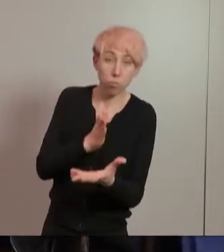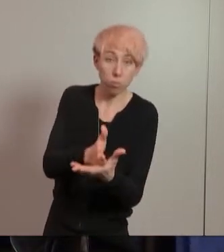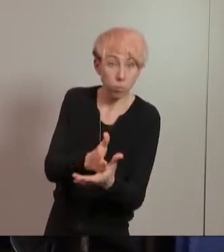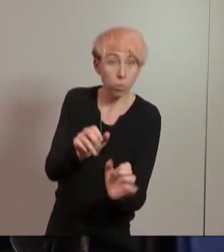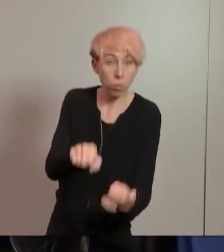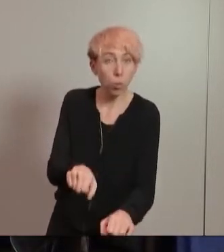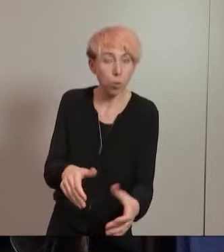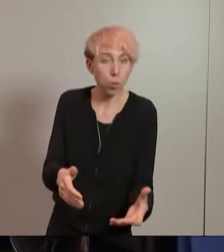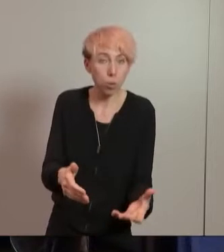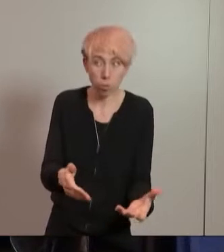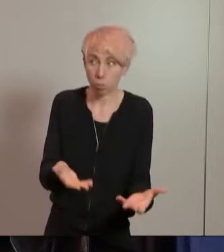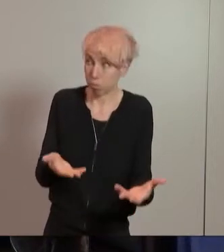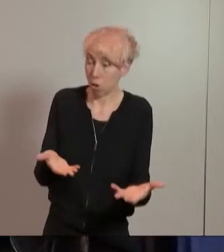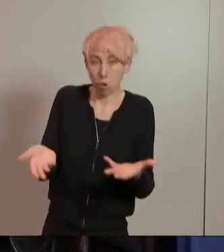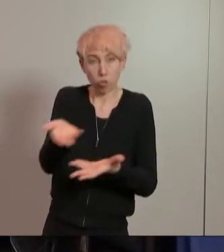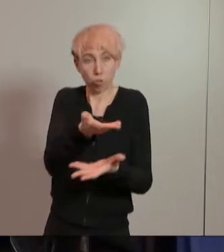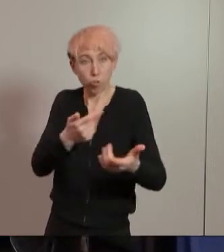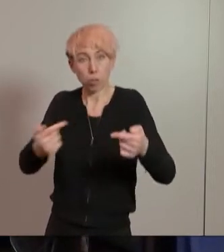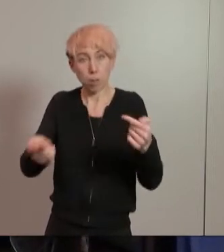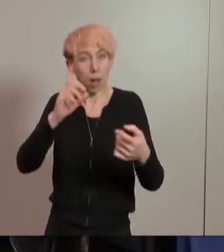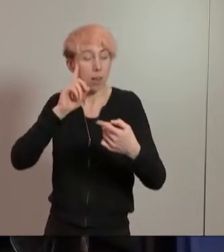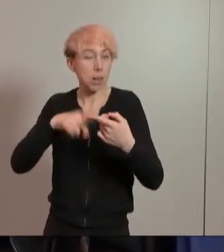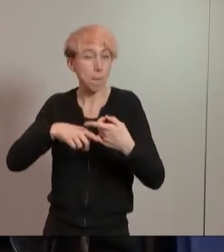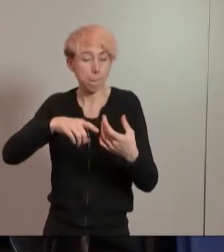dans le cadre de ce débat d'orientation budgétaire.